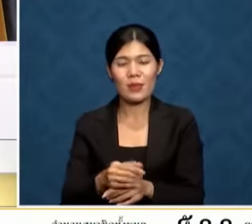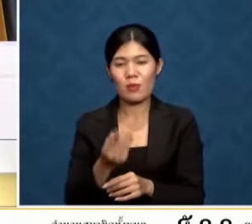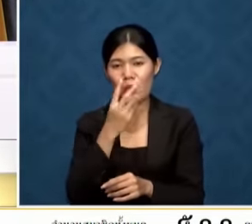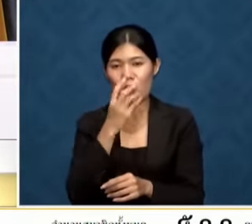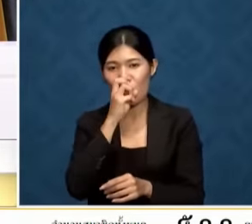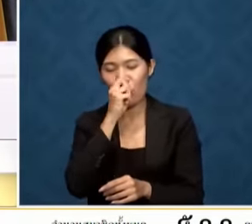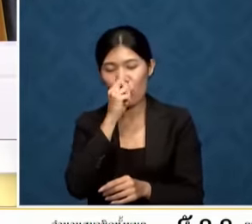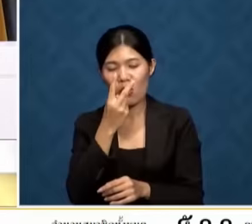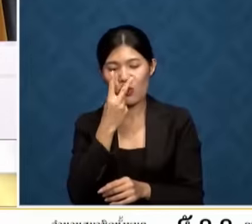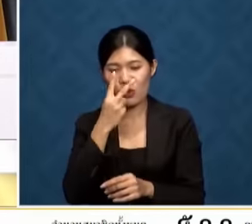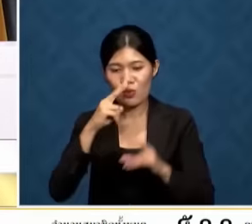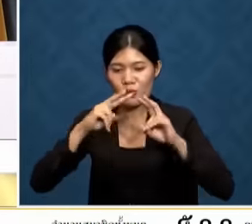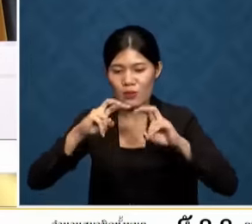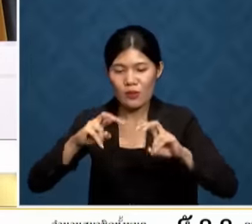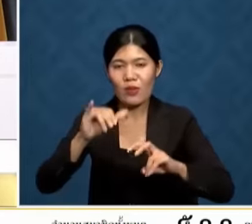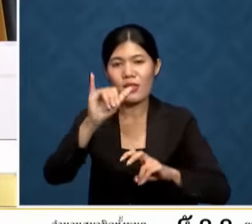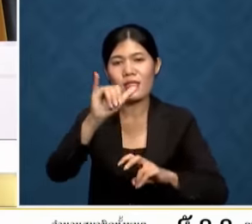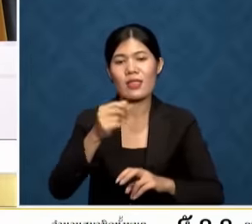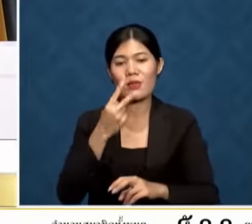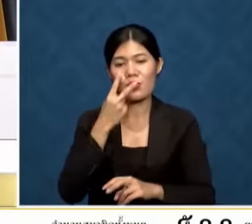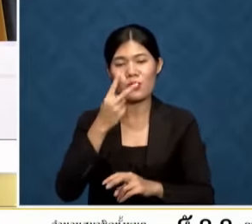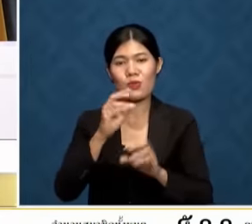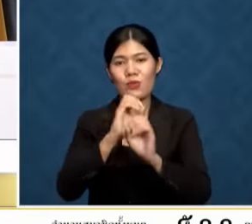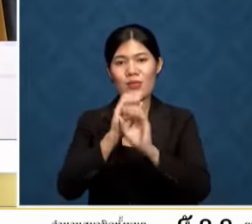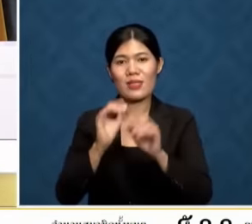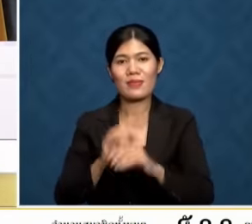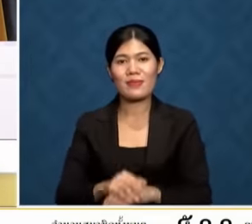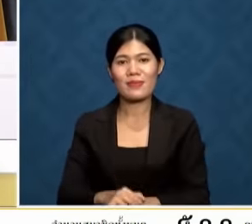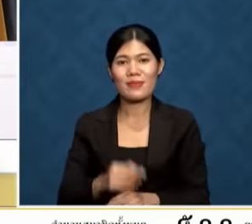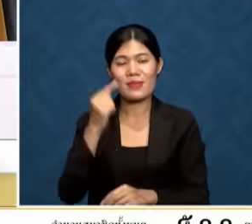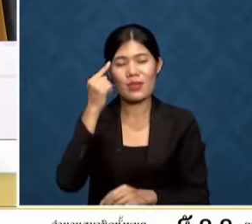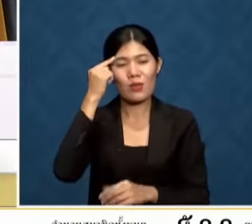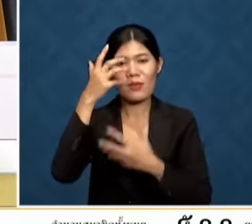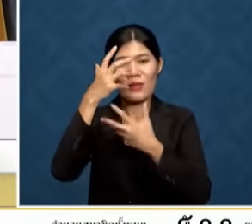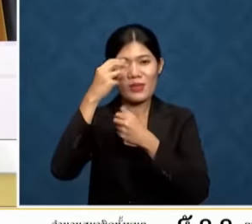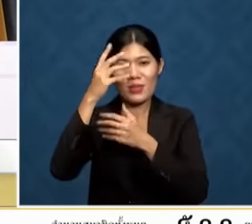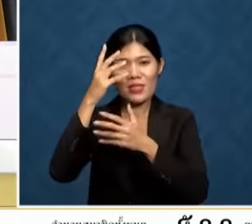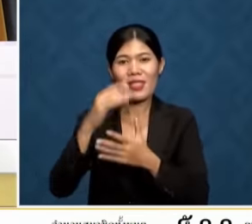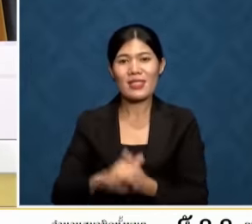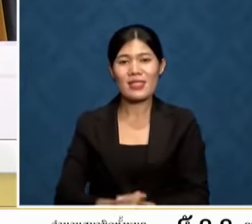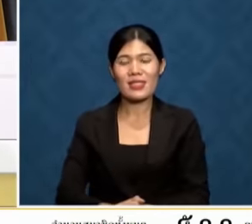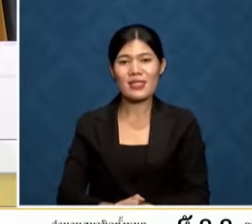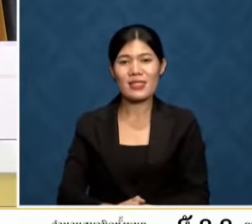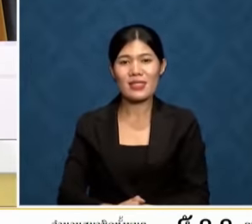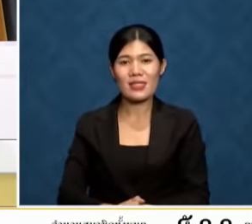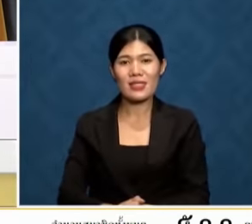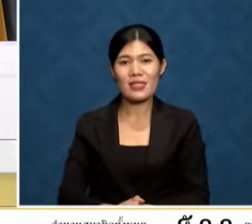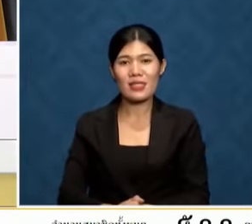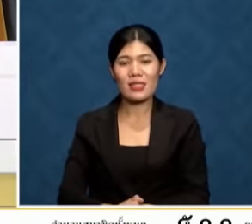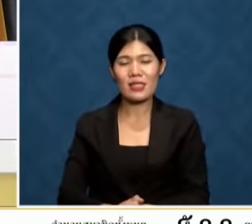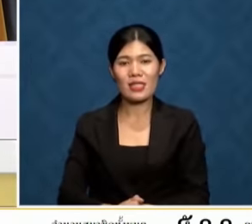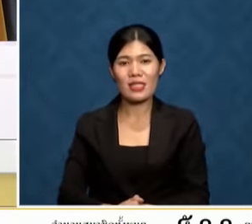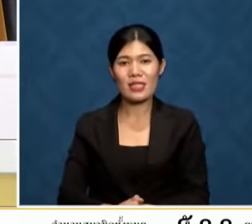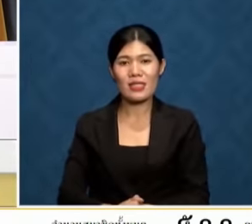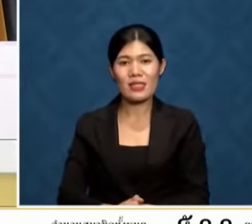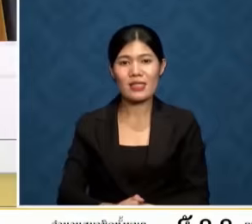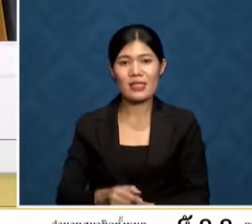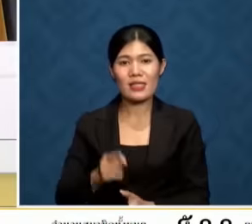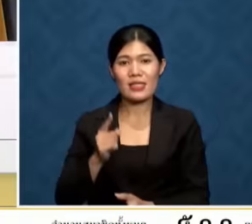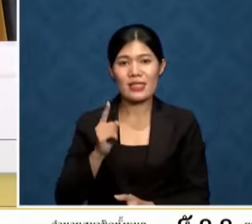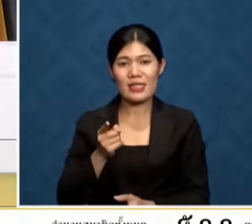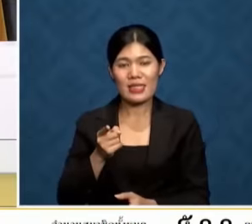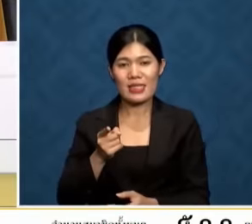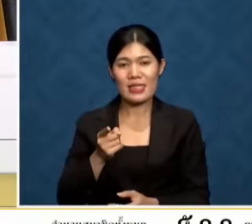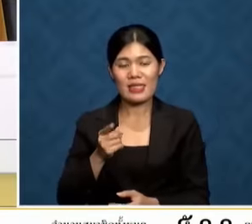เห็นหรือที่ท่านอาจจะตั้งใจที่จะมองข้ามไปความจริงที่พูดไม่หมดข้อที่